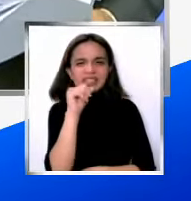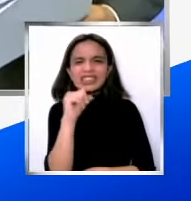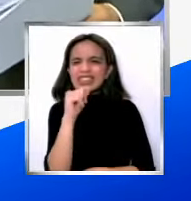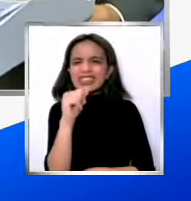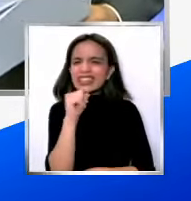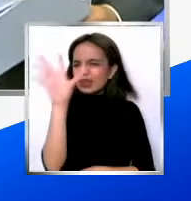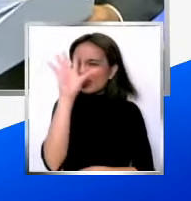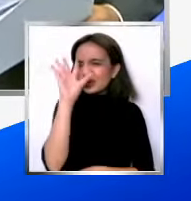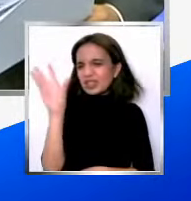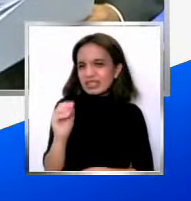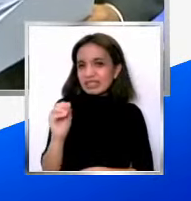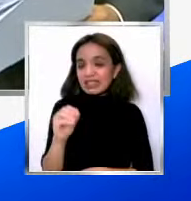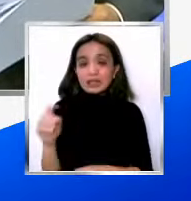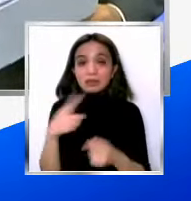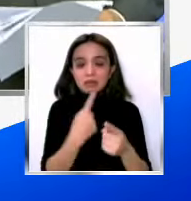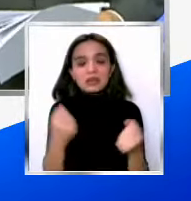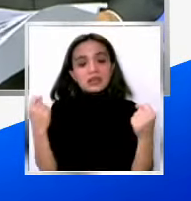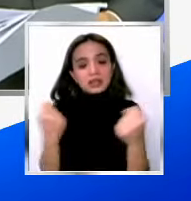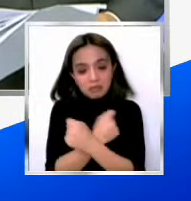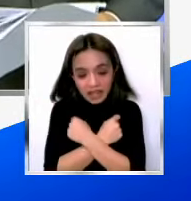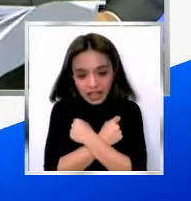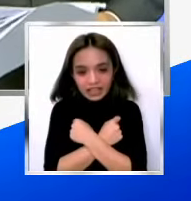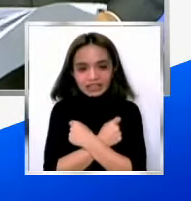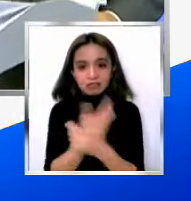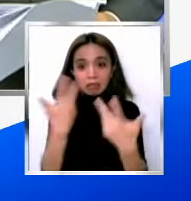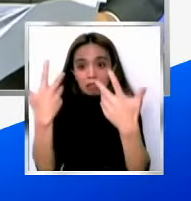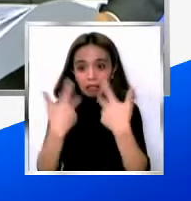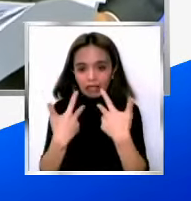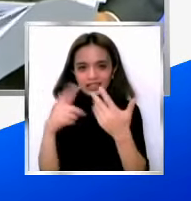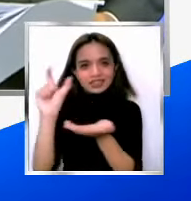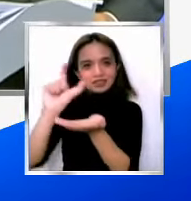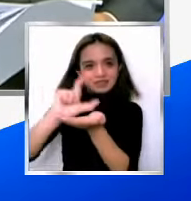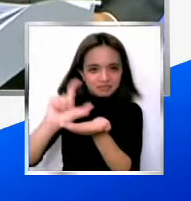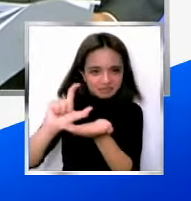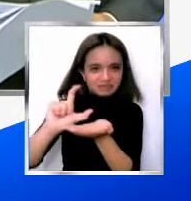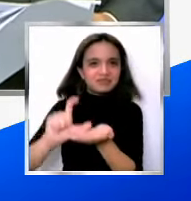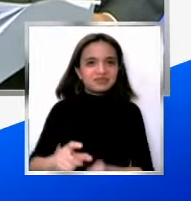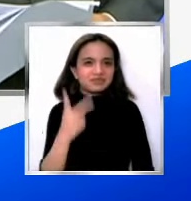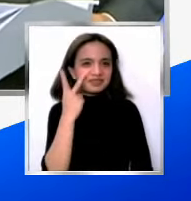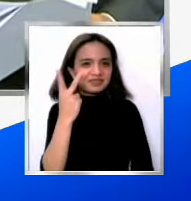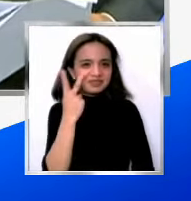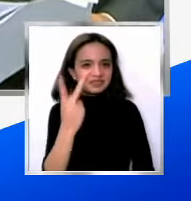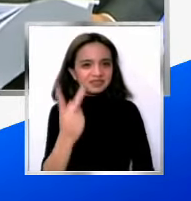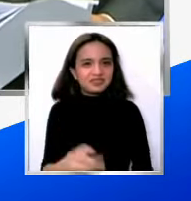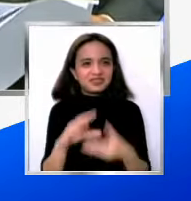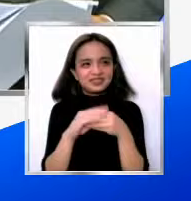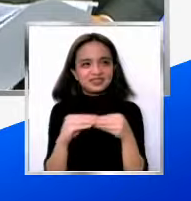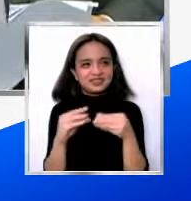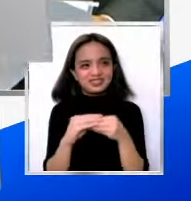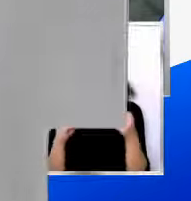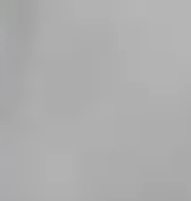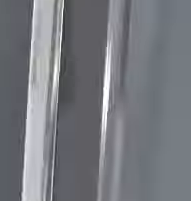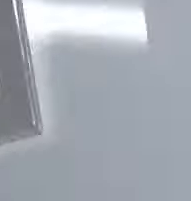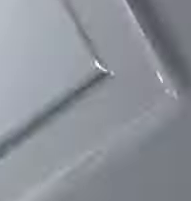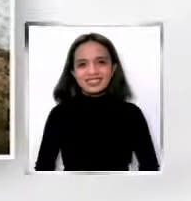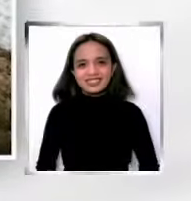nagmahal, iniwan, nagpictorial. Tunghaya natin ang kwento sa pagtutok ni Mark Salazar.